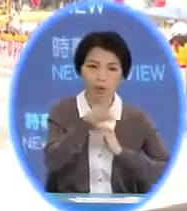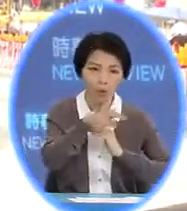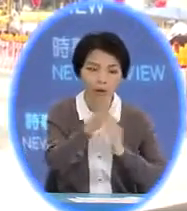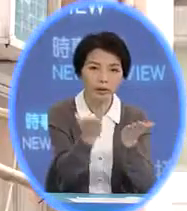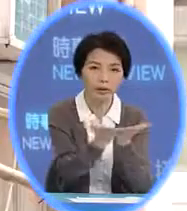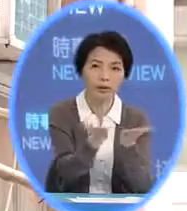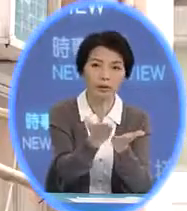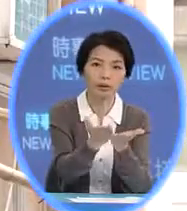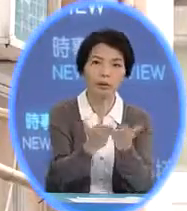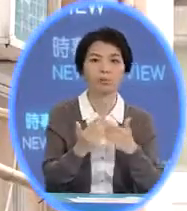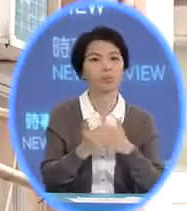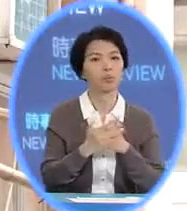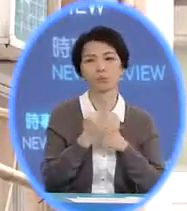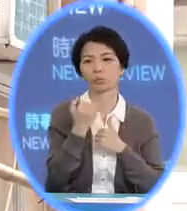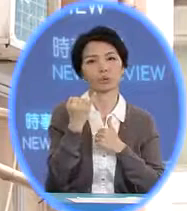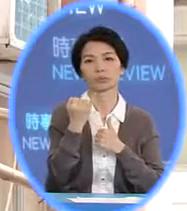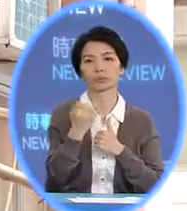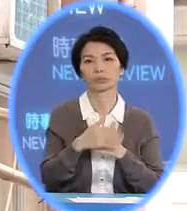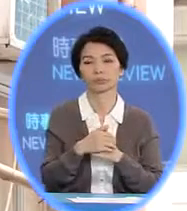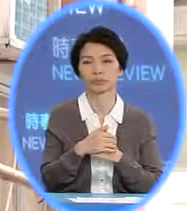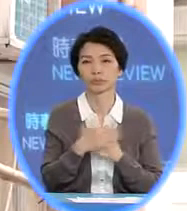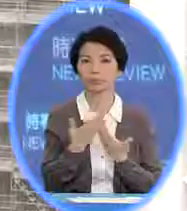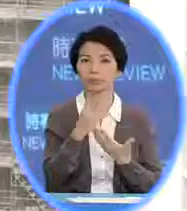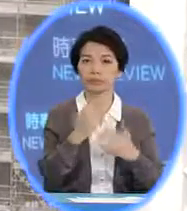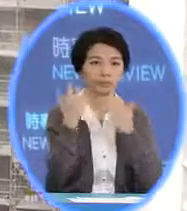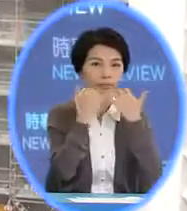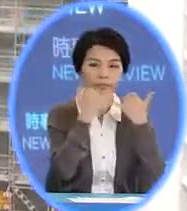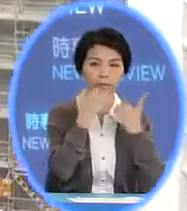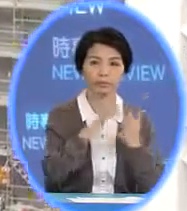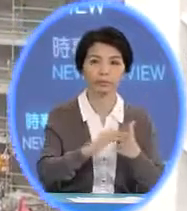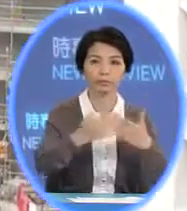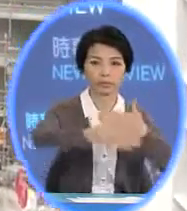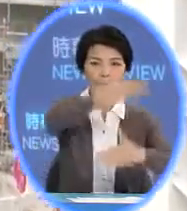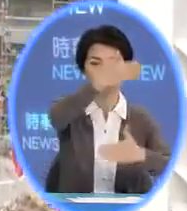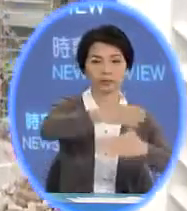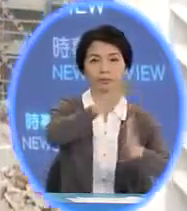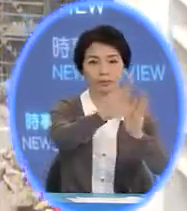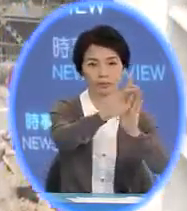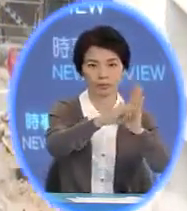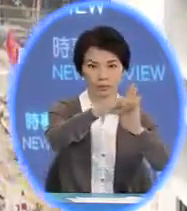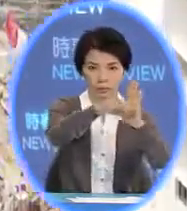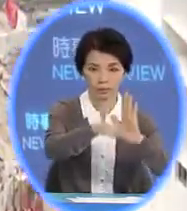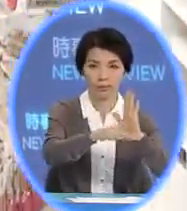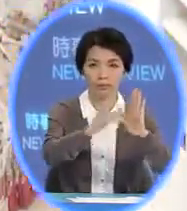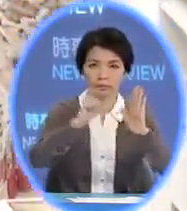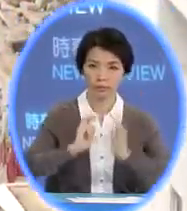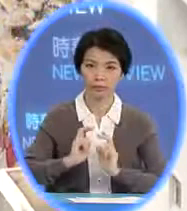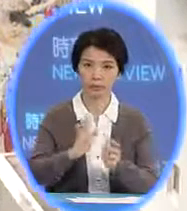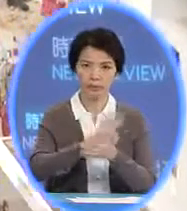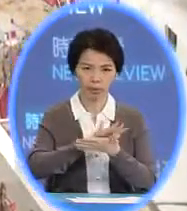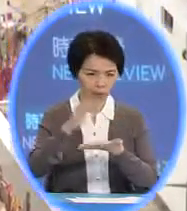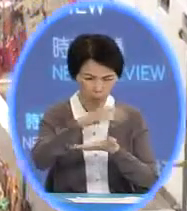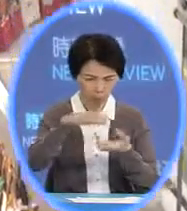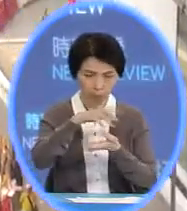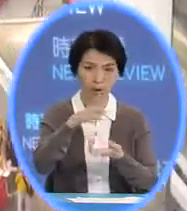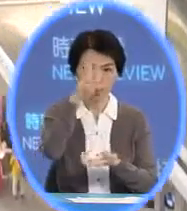咗冇太大嘅保障。呢次土瓜灣站附近嘅沉降問題，反映港鐵嘅數據唔透明，政